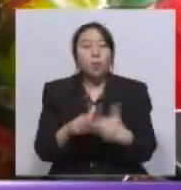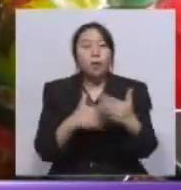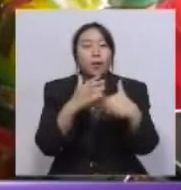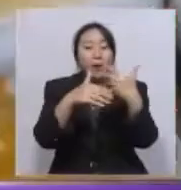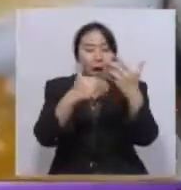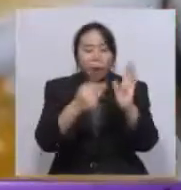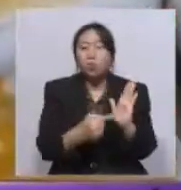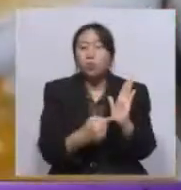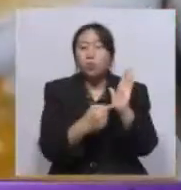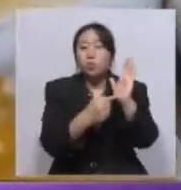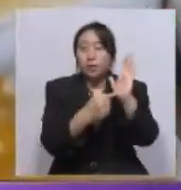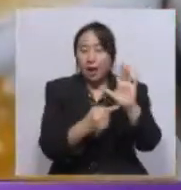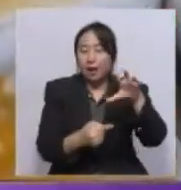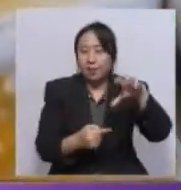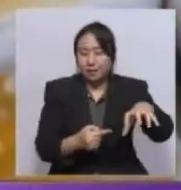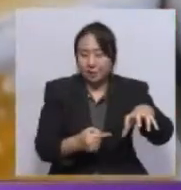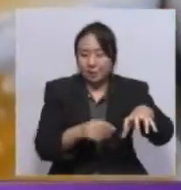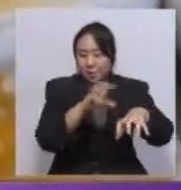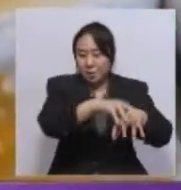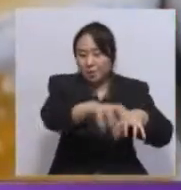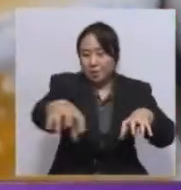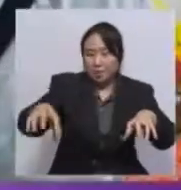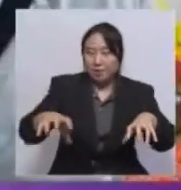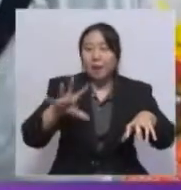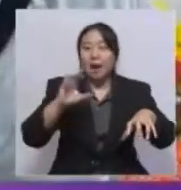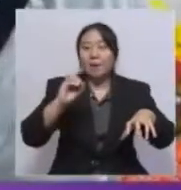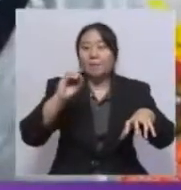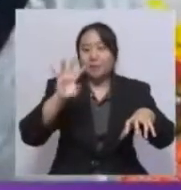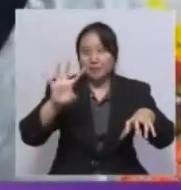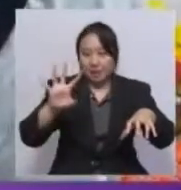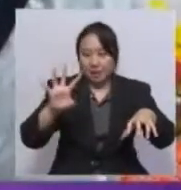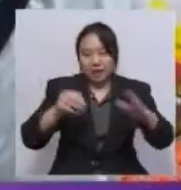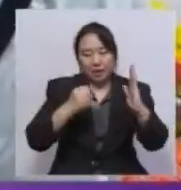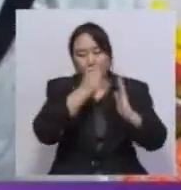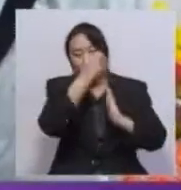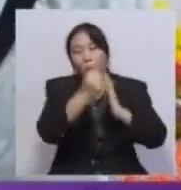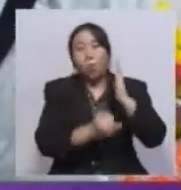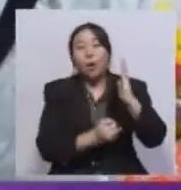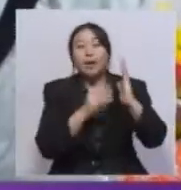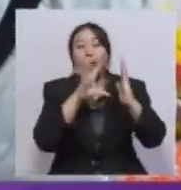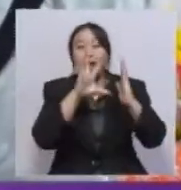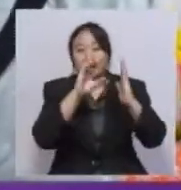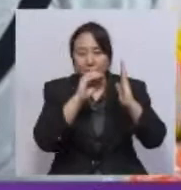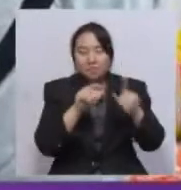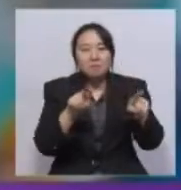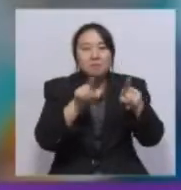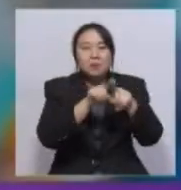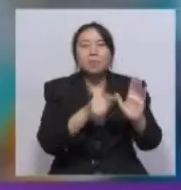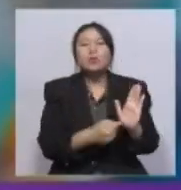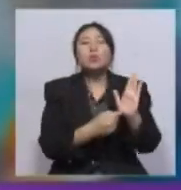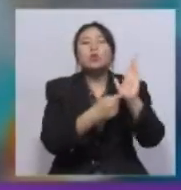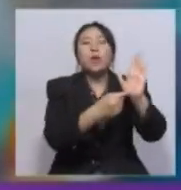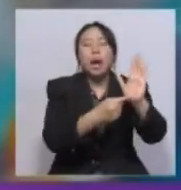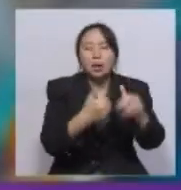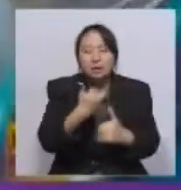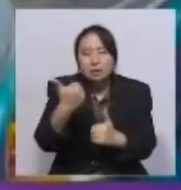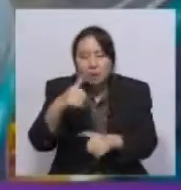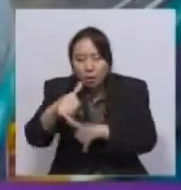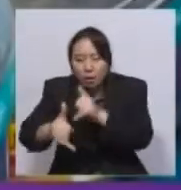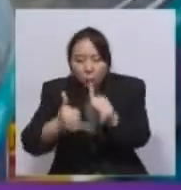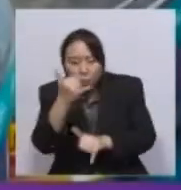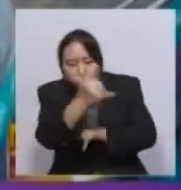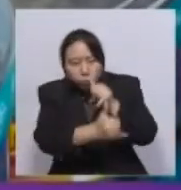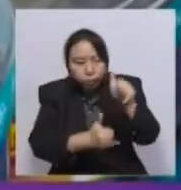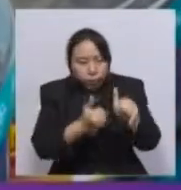ถานประกอบการแม่ข่ายจำนวน54แห่งใน50จังหวัดให้เป็นต้นแบบศูนย์การเรียนรู้ที่สาม